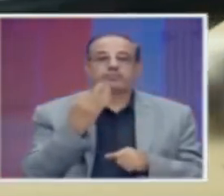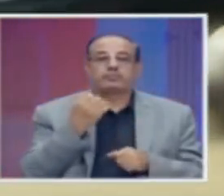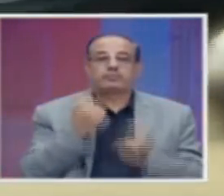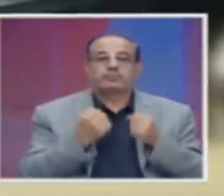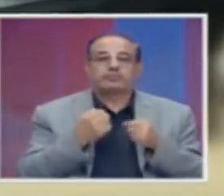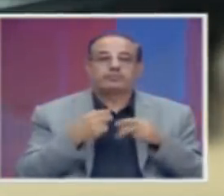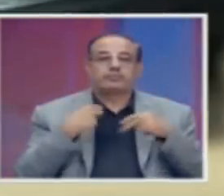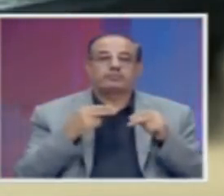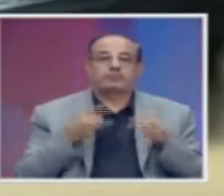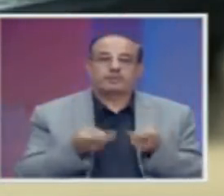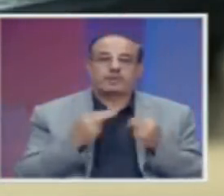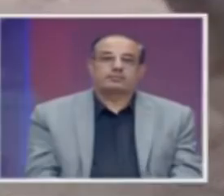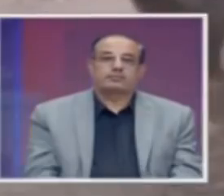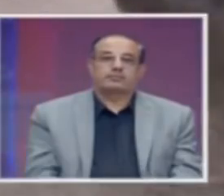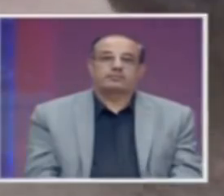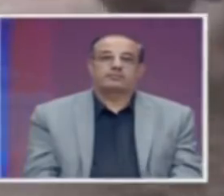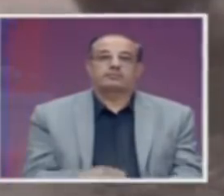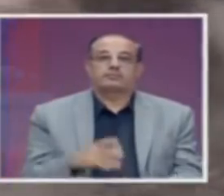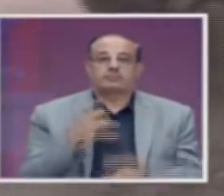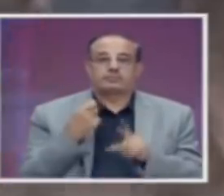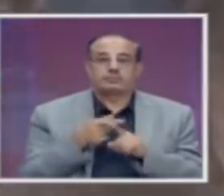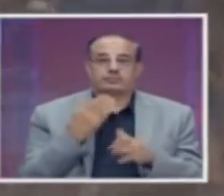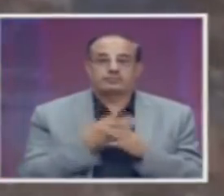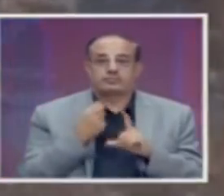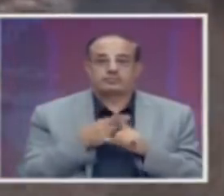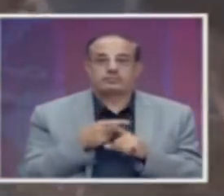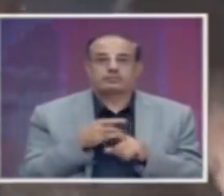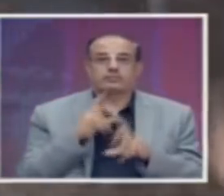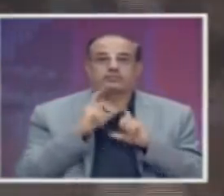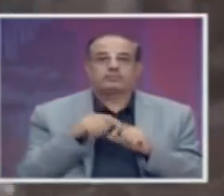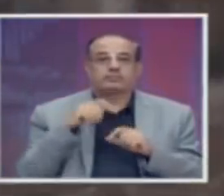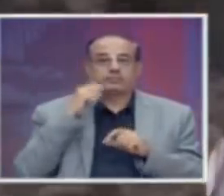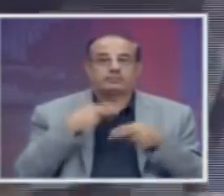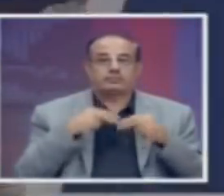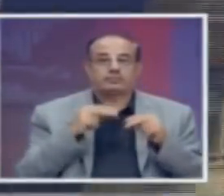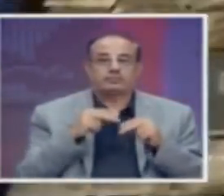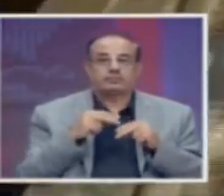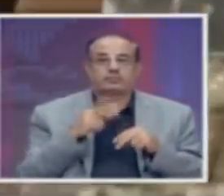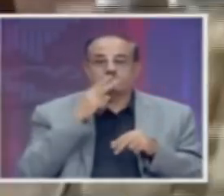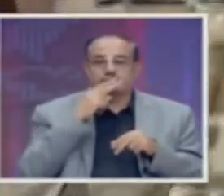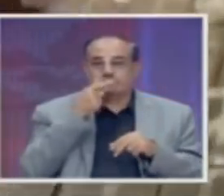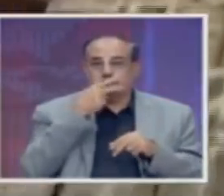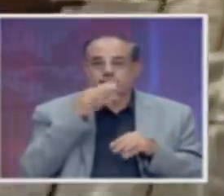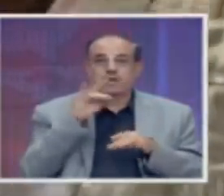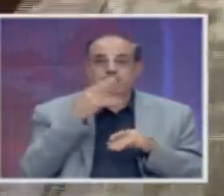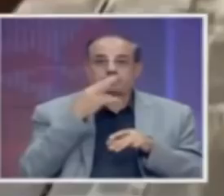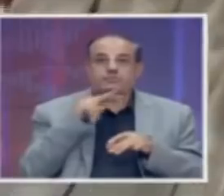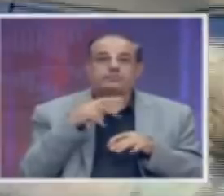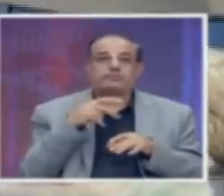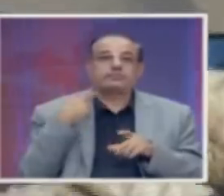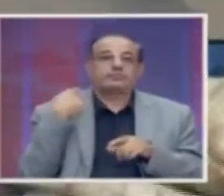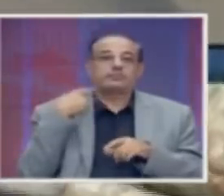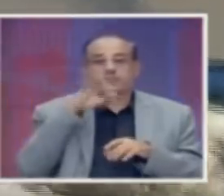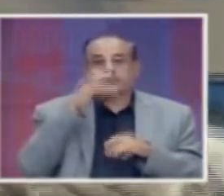سيارات مبلغ بسرقتها. وفي مجال مكافحة المخدرات وضبط المتاجرين فيها، تمكنت أجهزة وزارة